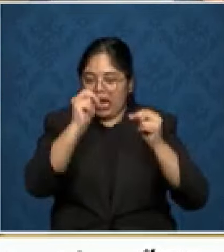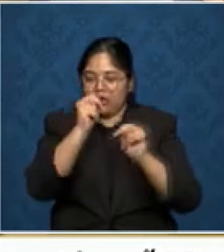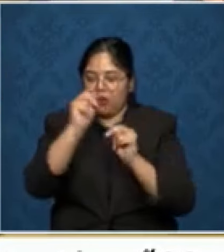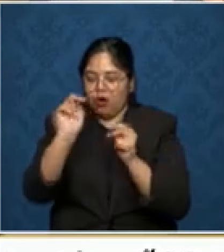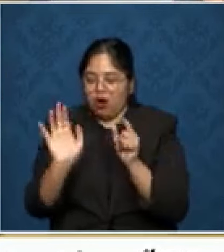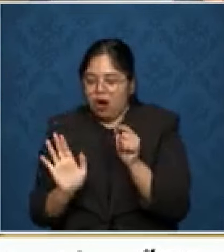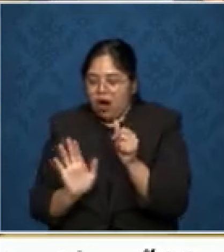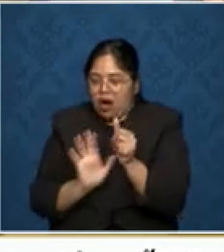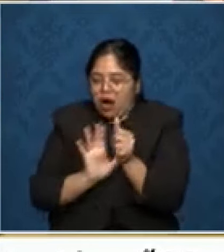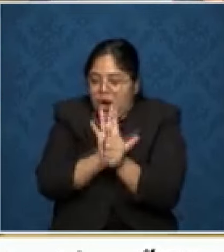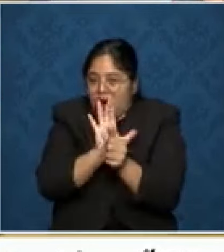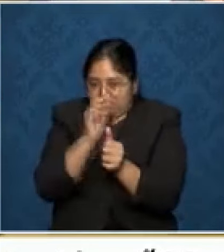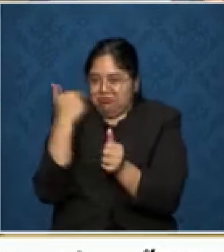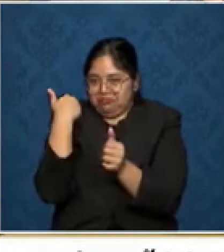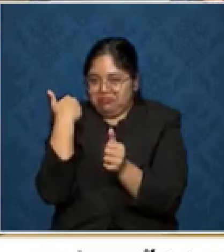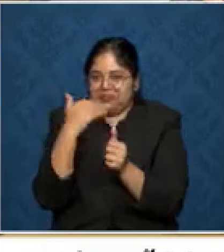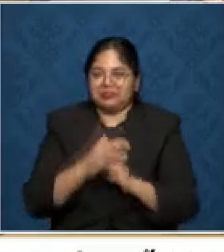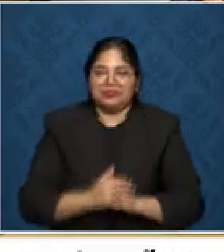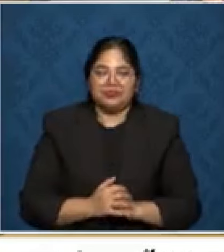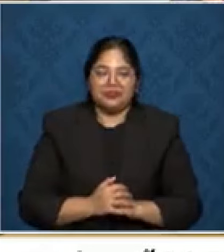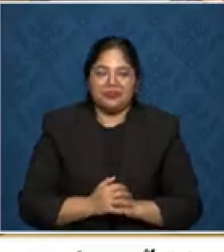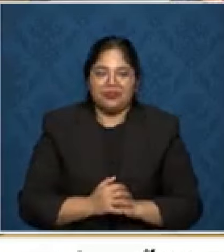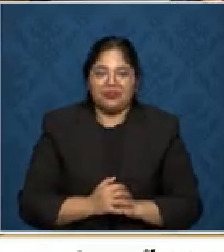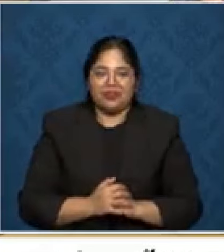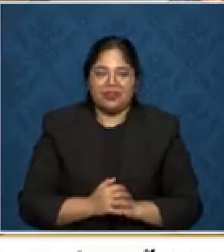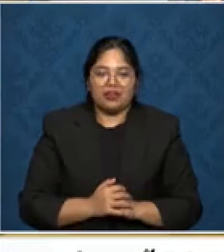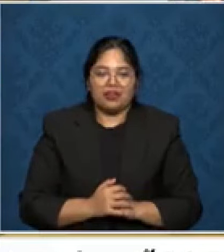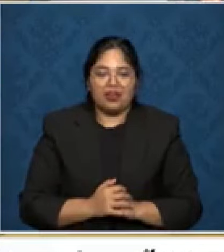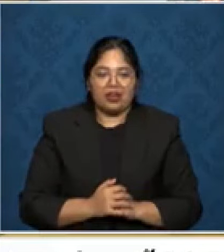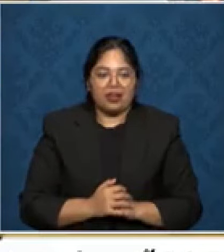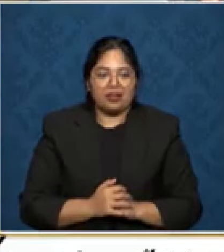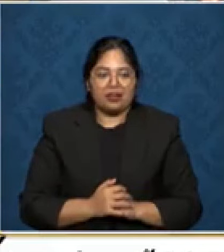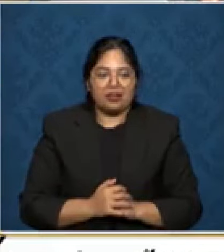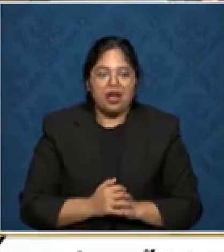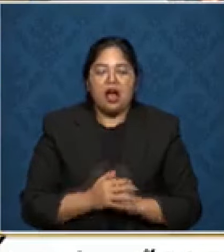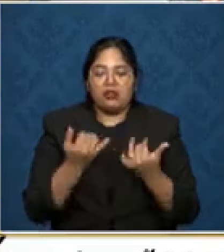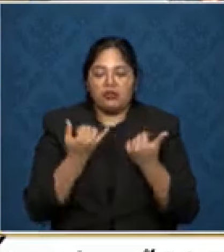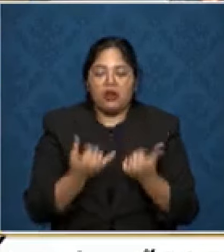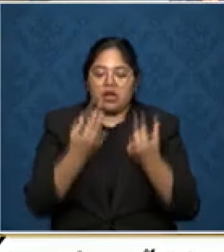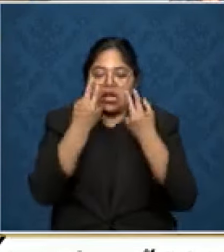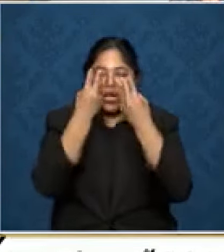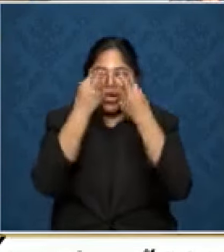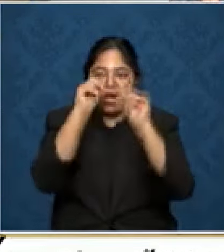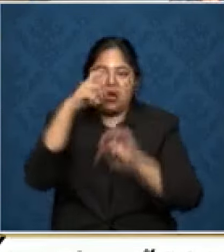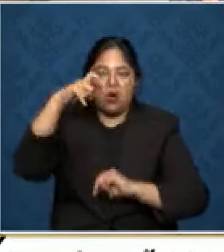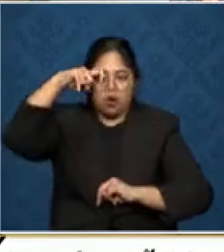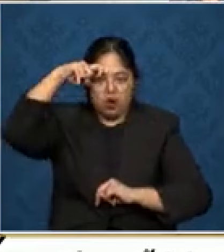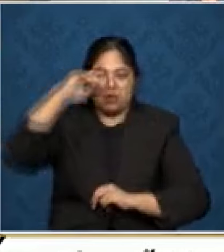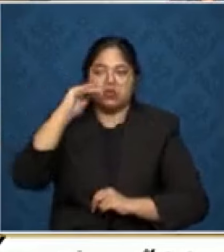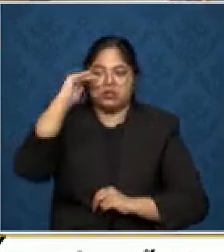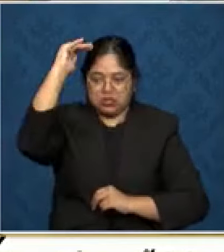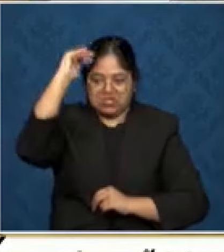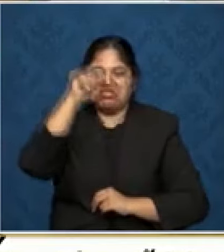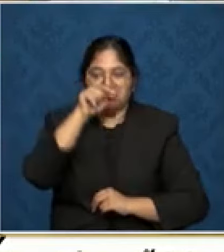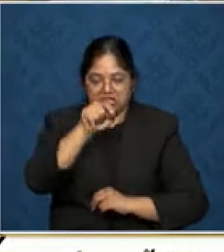ทางการเมืองอีกปัญหาที่รัฐบาลเศรษฐากำลังเผชิญที่ผม